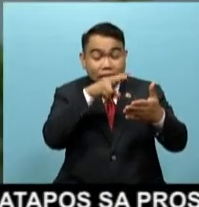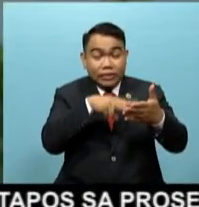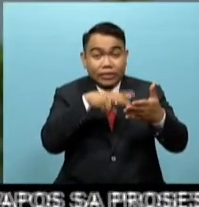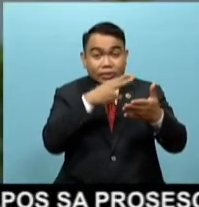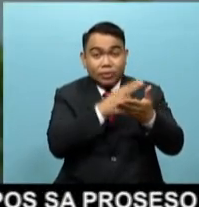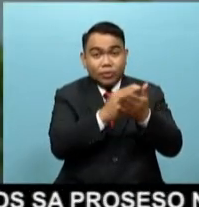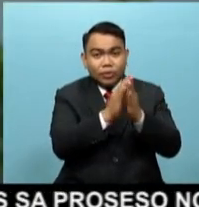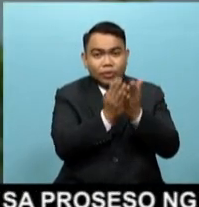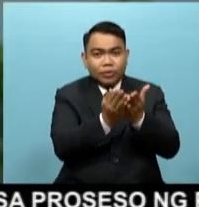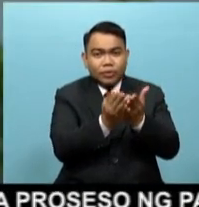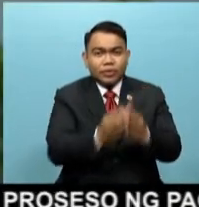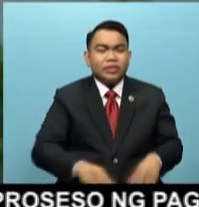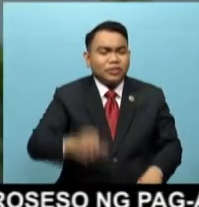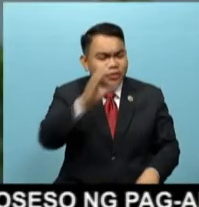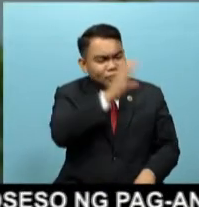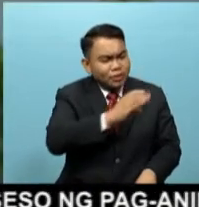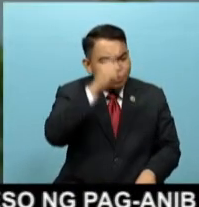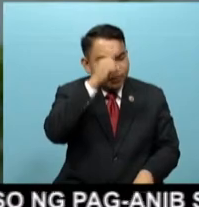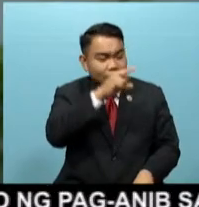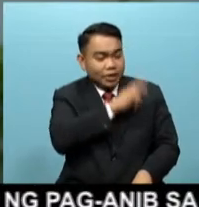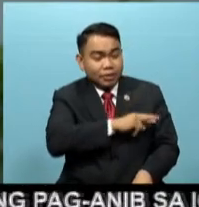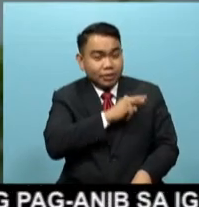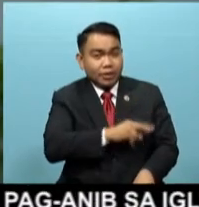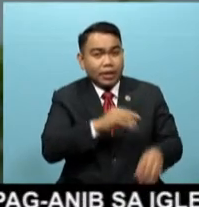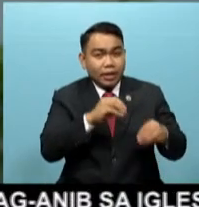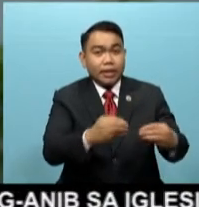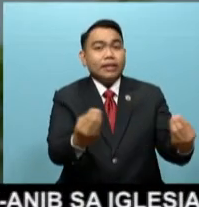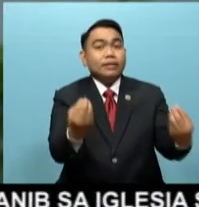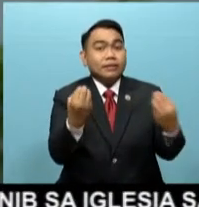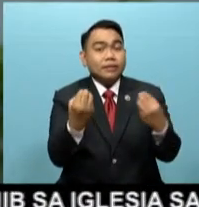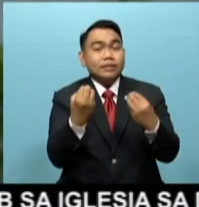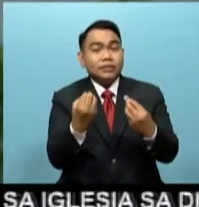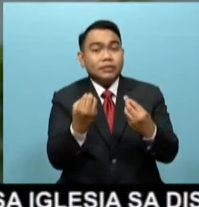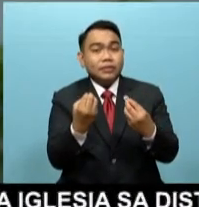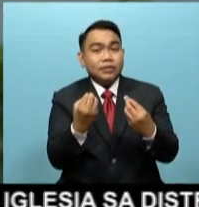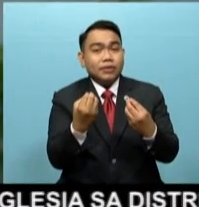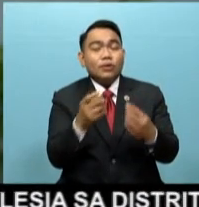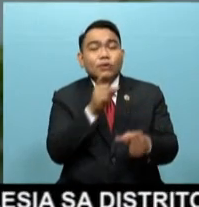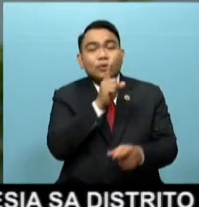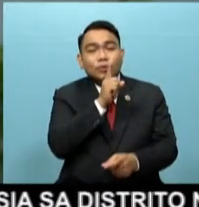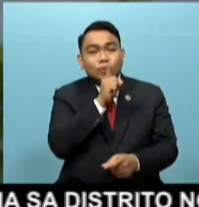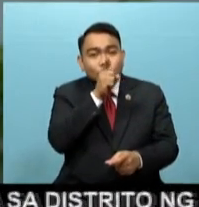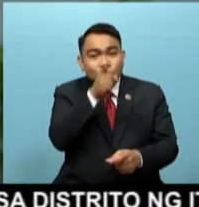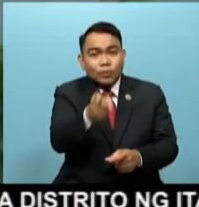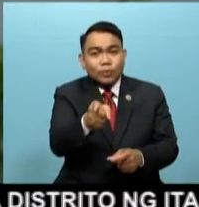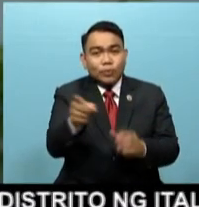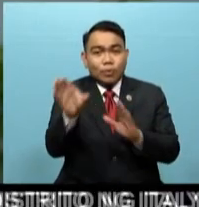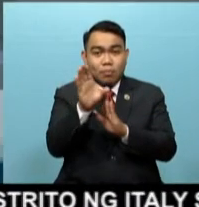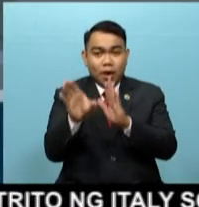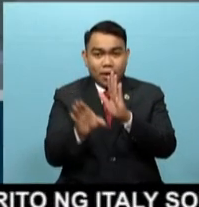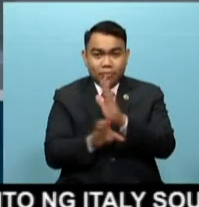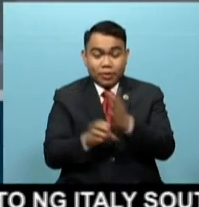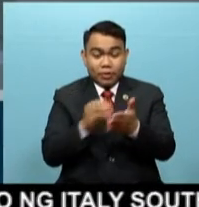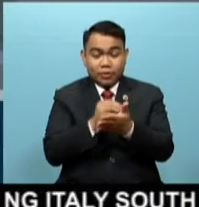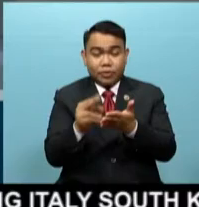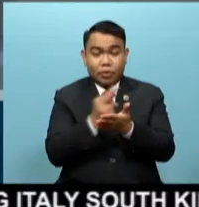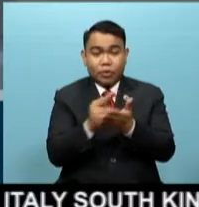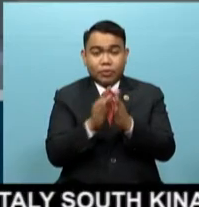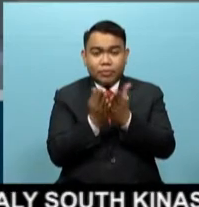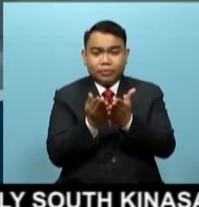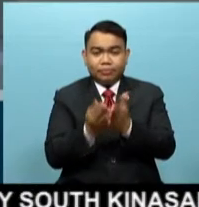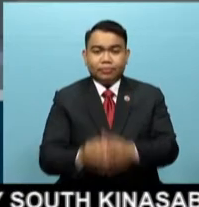ang tunay na relihiyon na magtuturo sa kaniya ng tunay na aral na nakasulat sa Biblia.